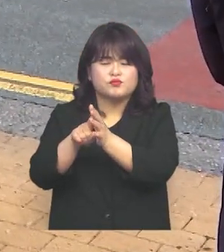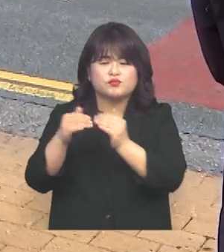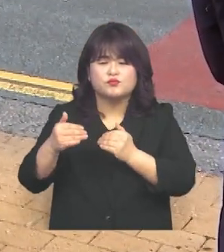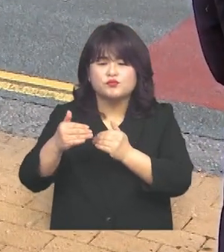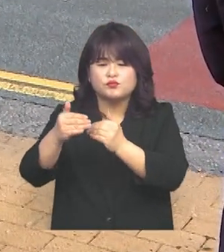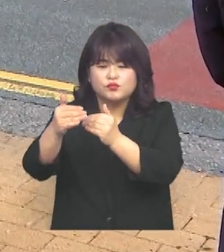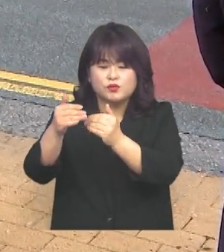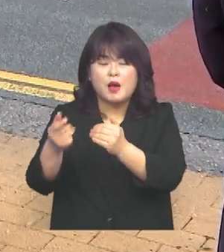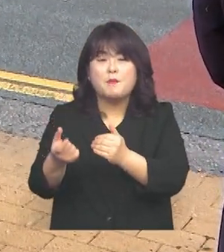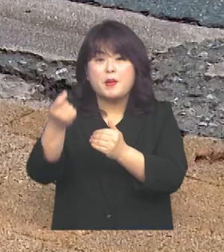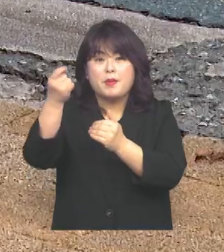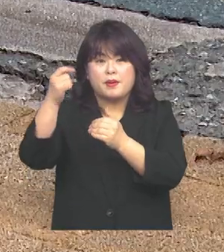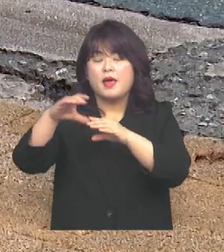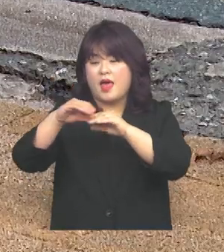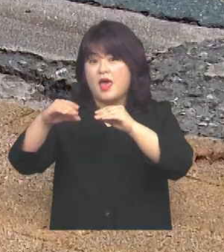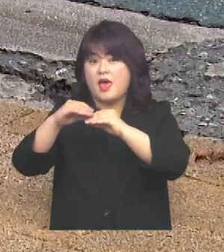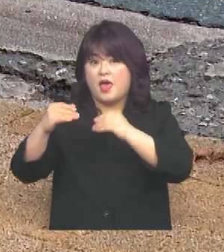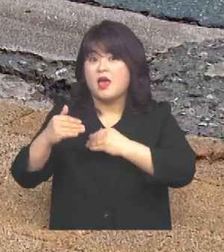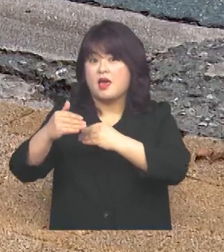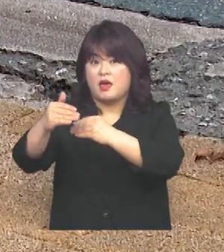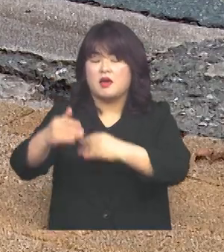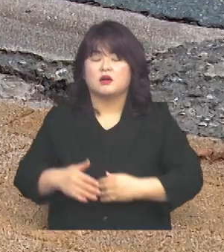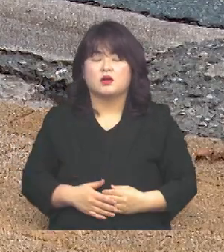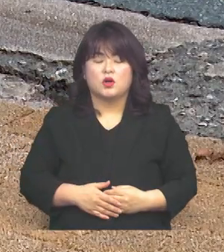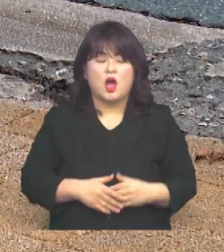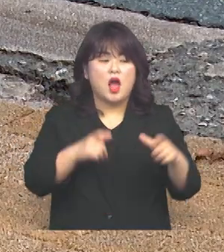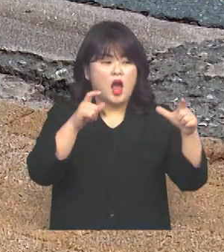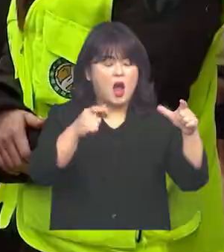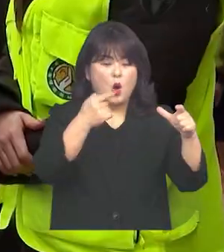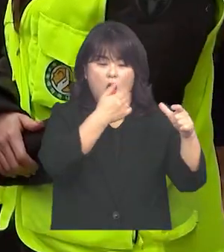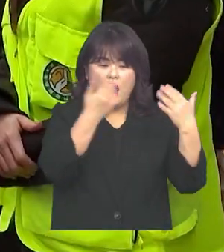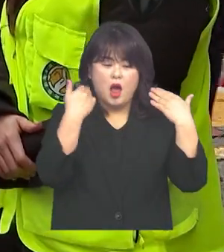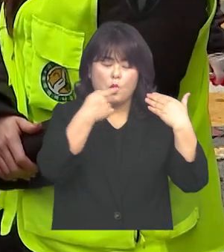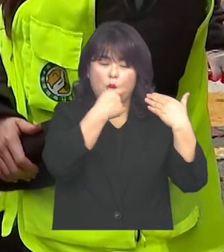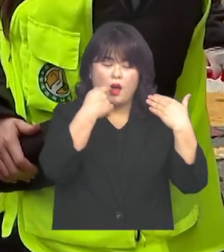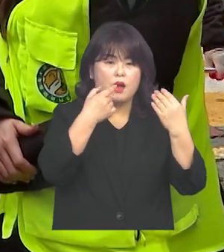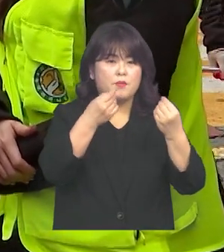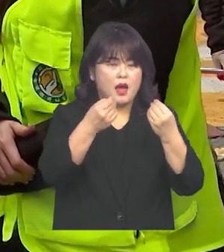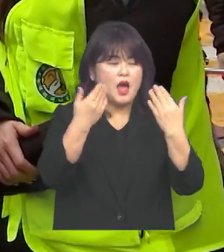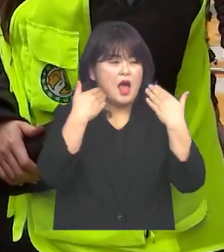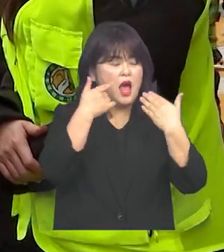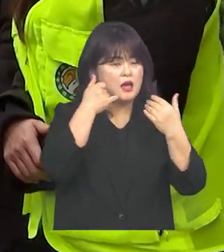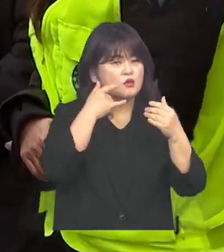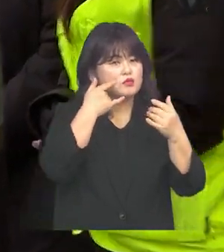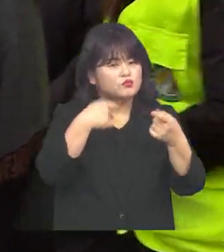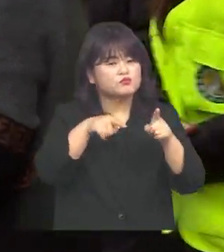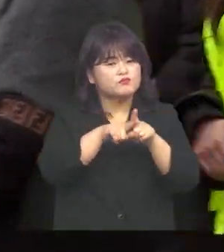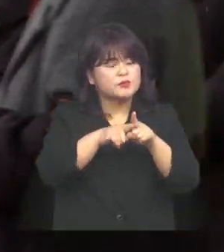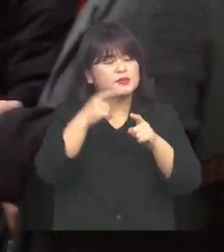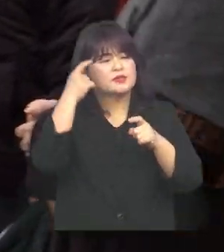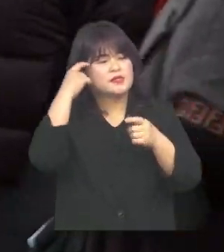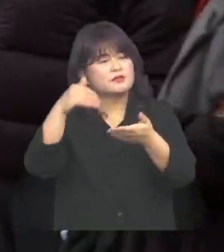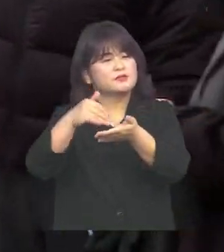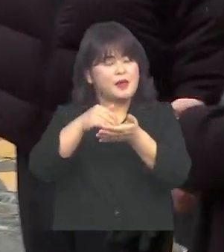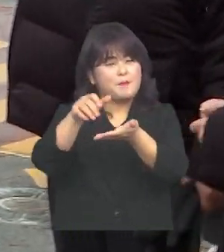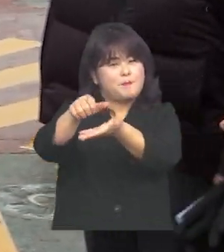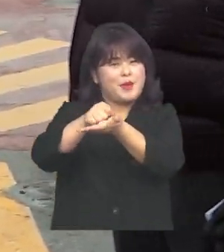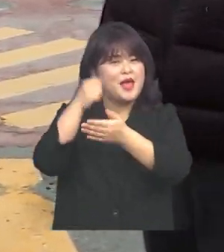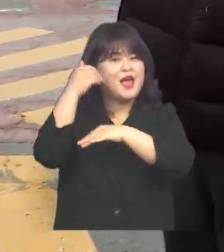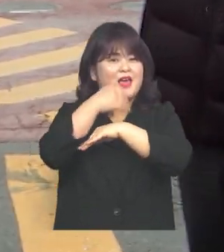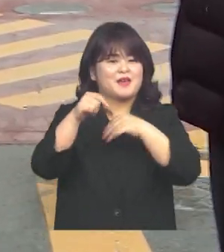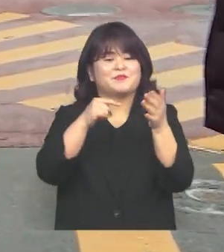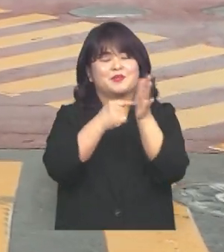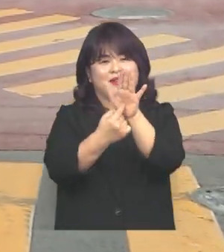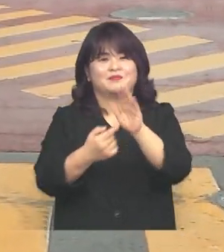있도록 조치할 수 있는 문제는 신속하게 해결하고 학교 현장을 방문해 학교 관계자, 학부모 의견을 적극